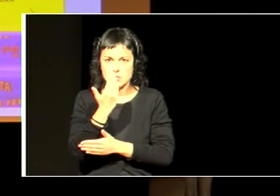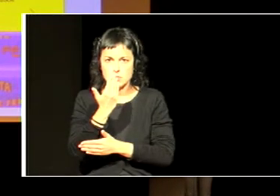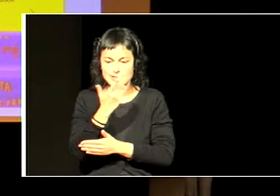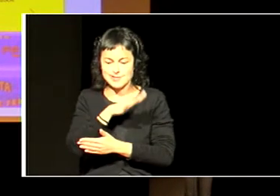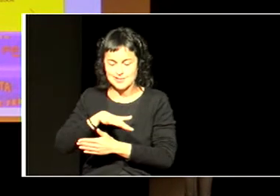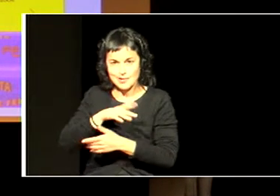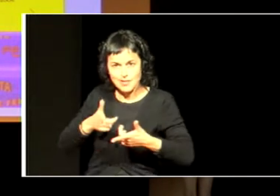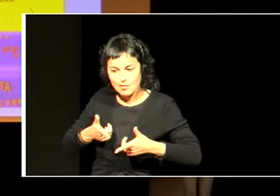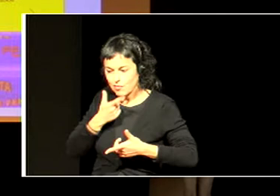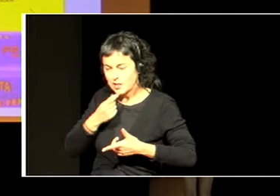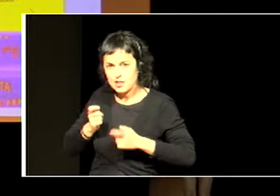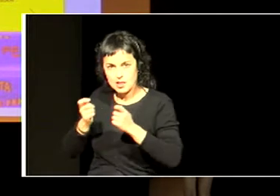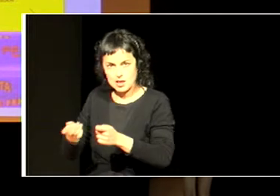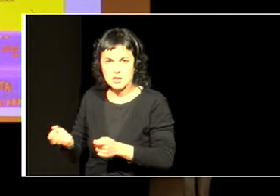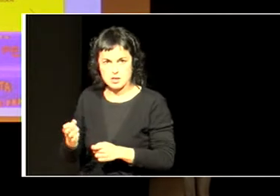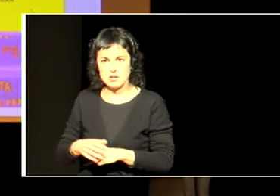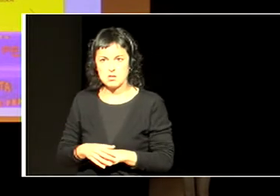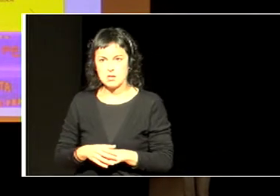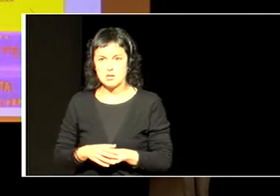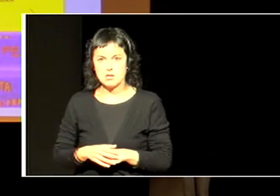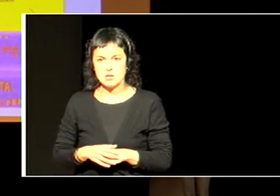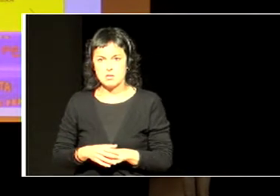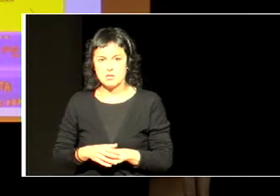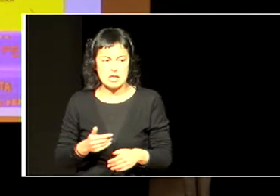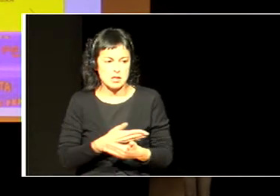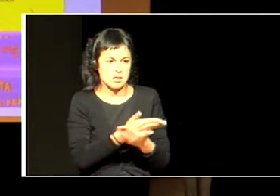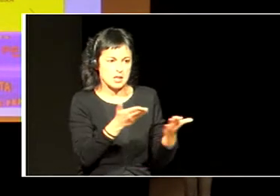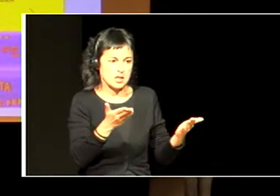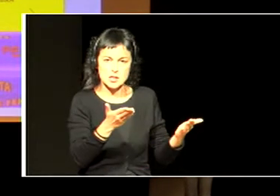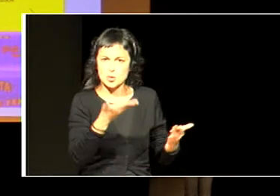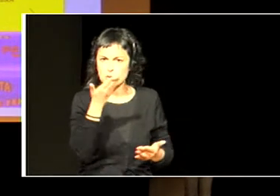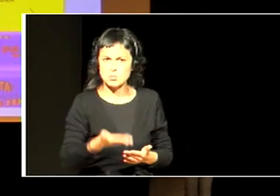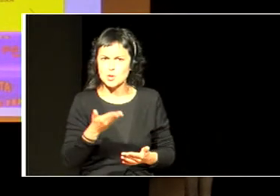eta hori bestea bezain importantea dela.